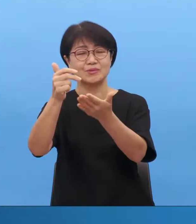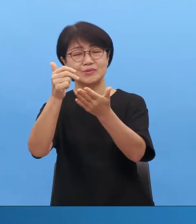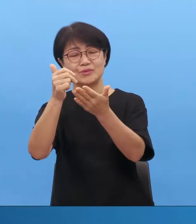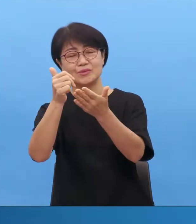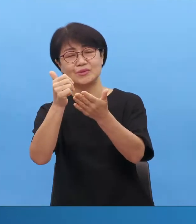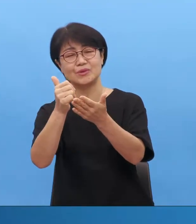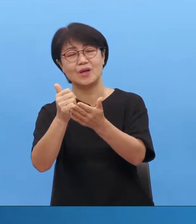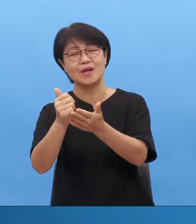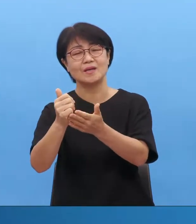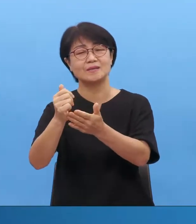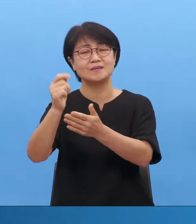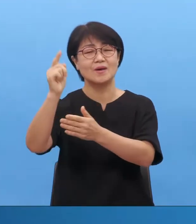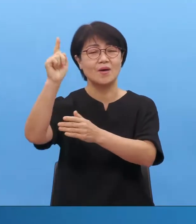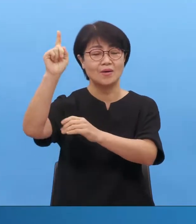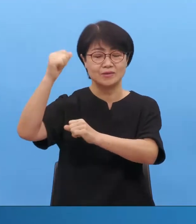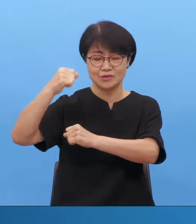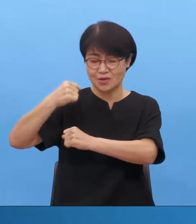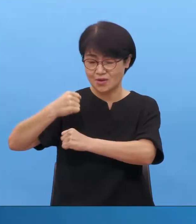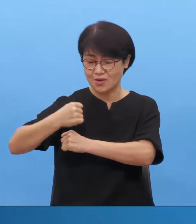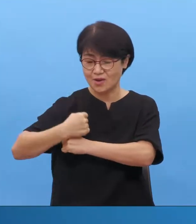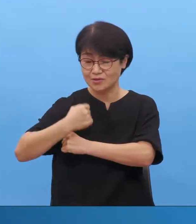놀라운 주, 저